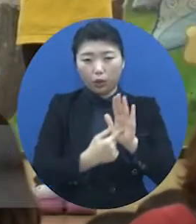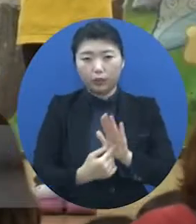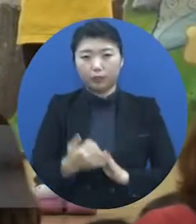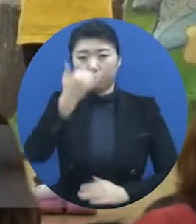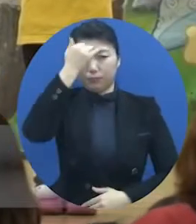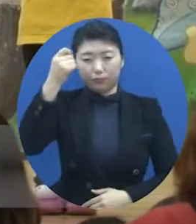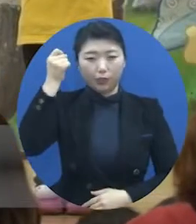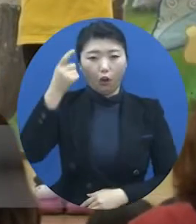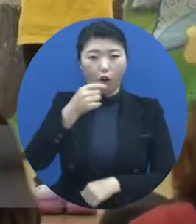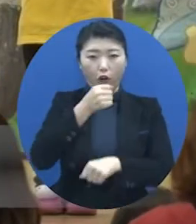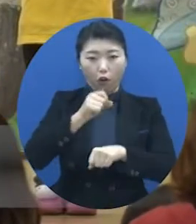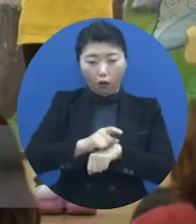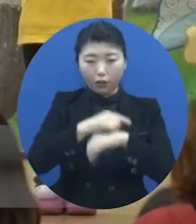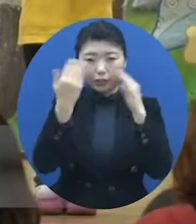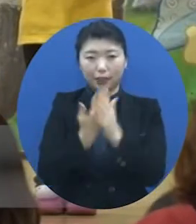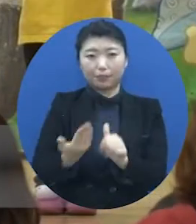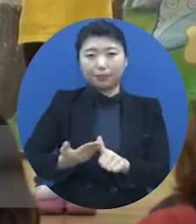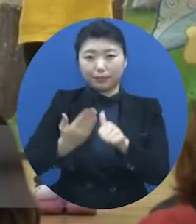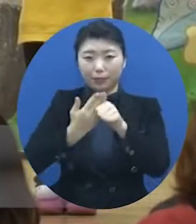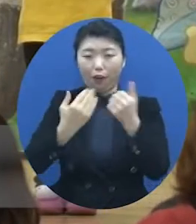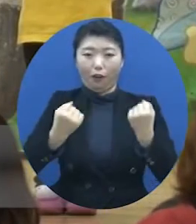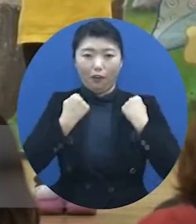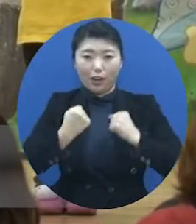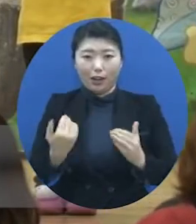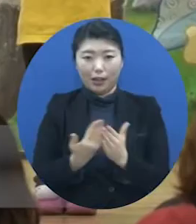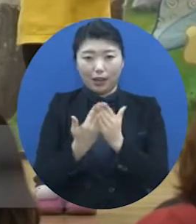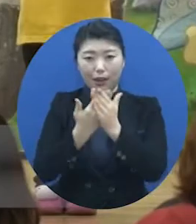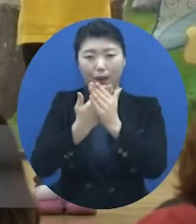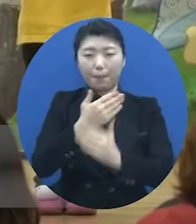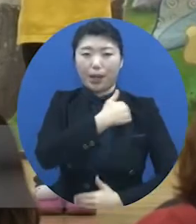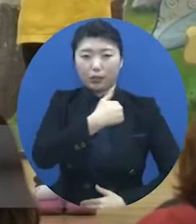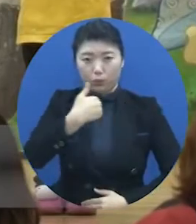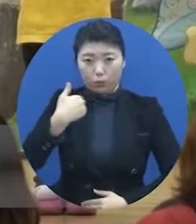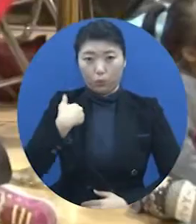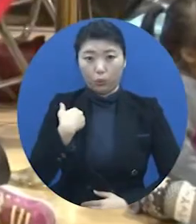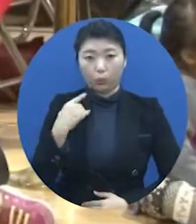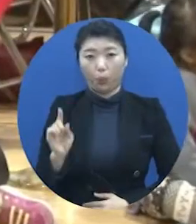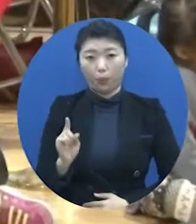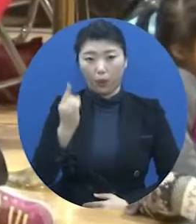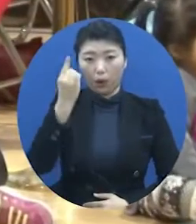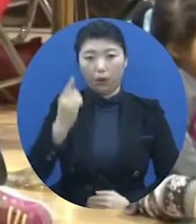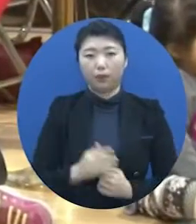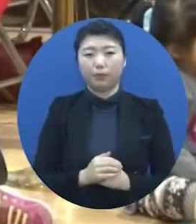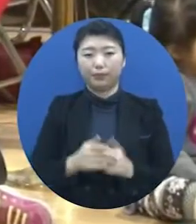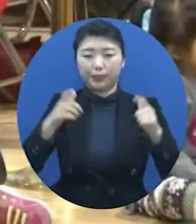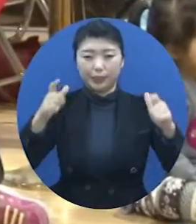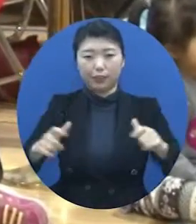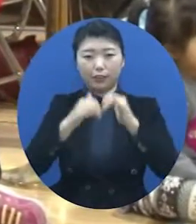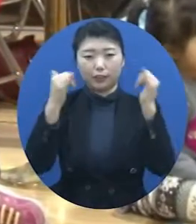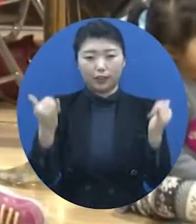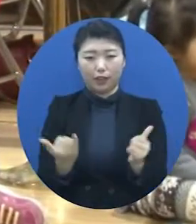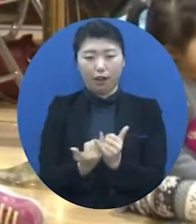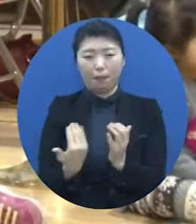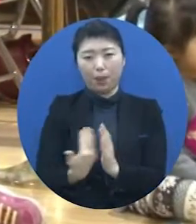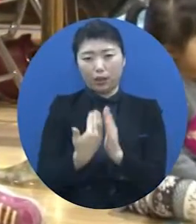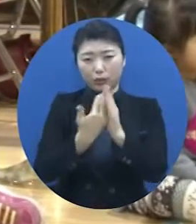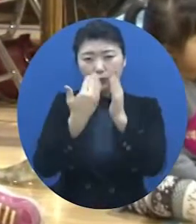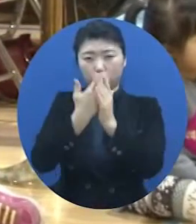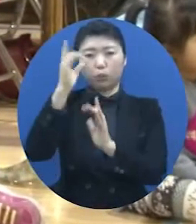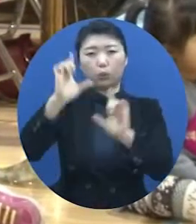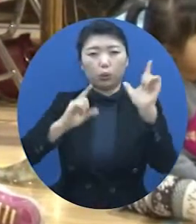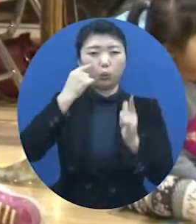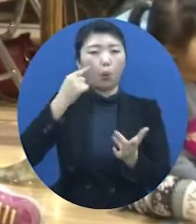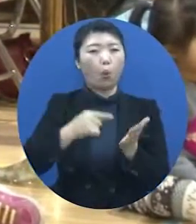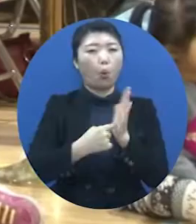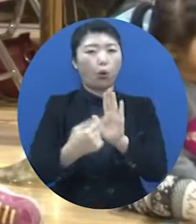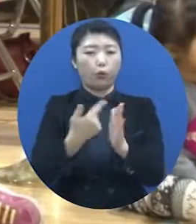지덕체 건강 증진 및 학부모의 학교 교육 만족도를 높이고 지역사회에 학교의 발전된 모습을